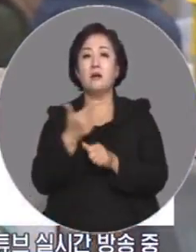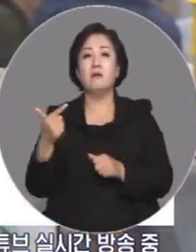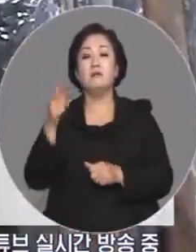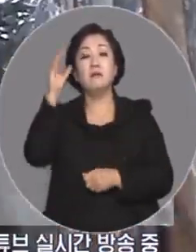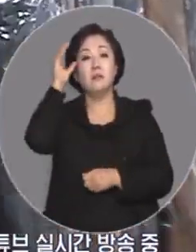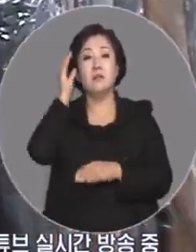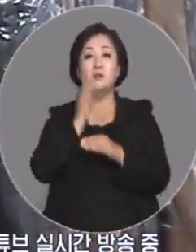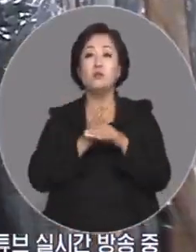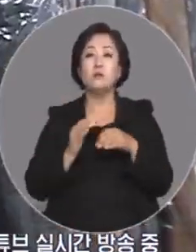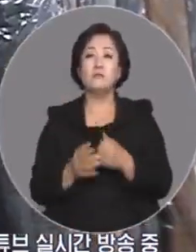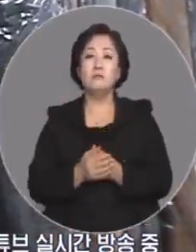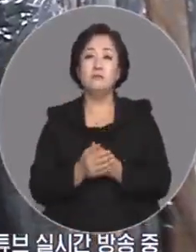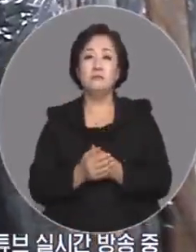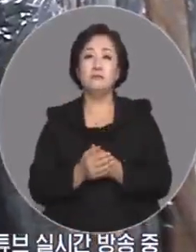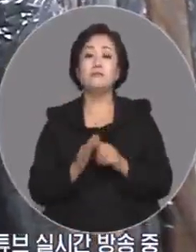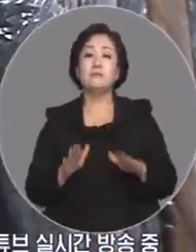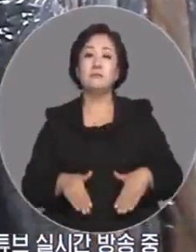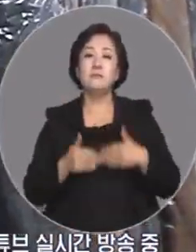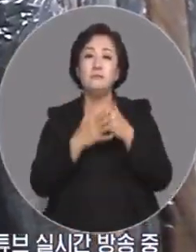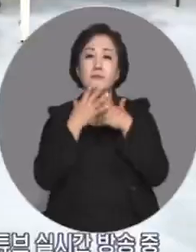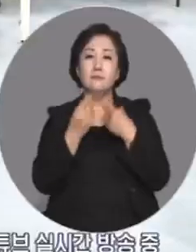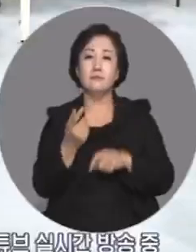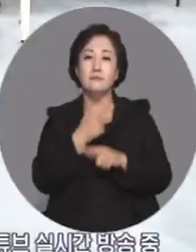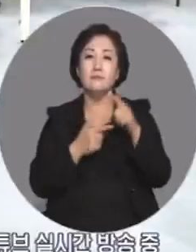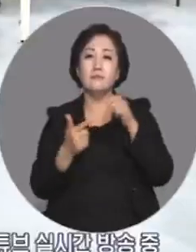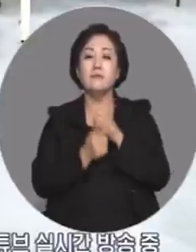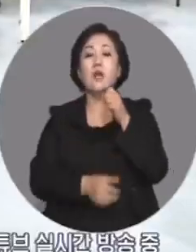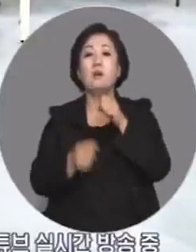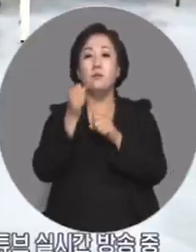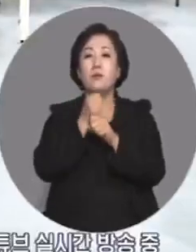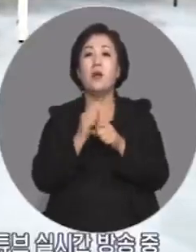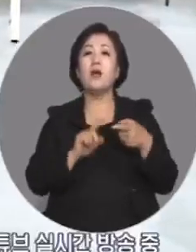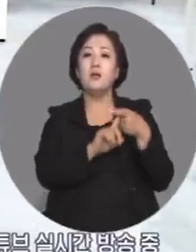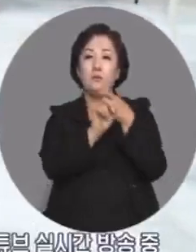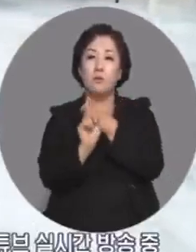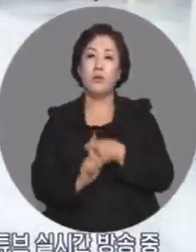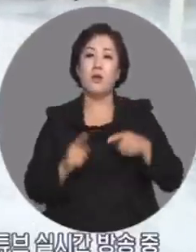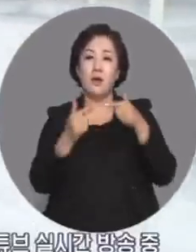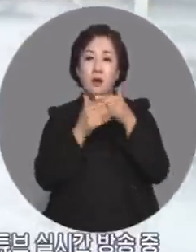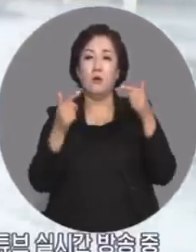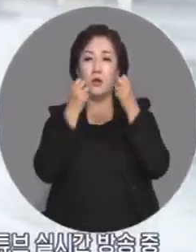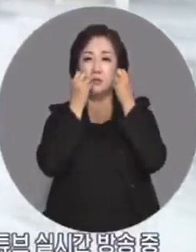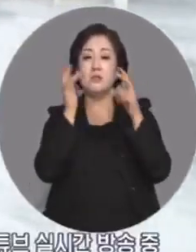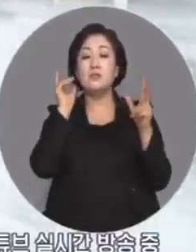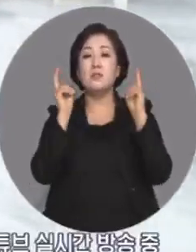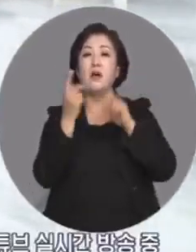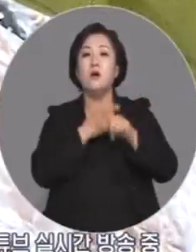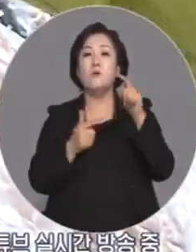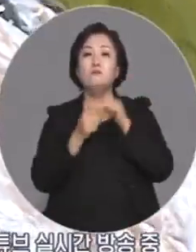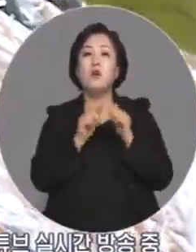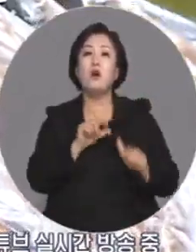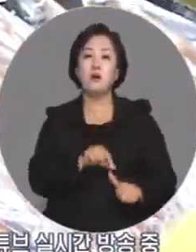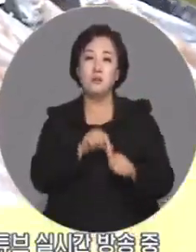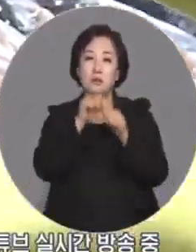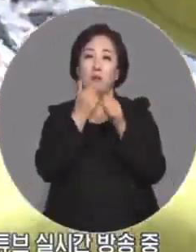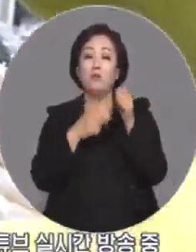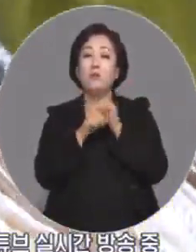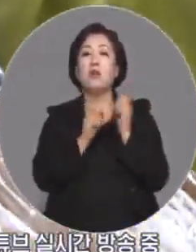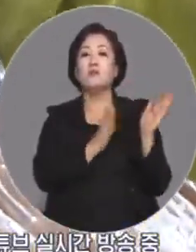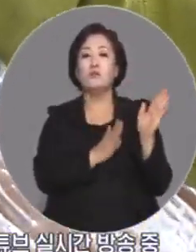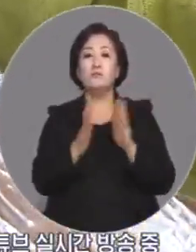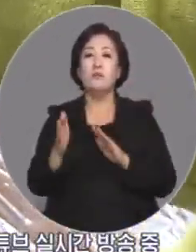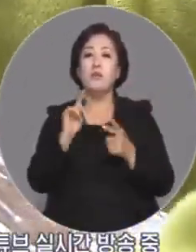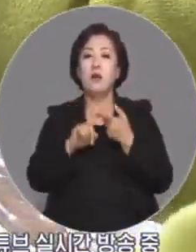기대됩니다. 남구는 안정적인 창업 인프라 조성과 더불어 신생기업이 사업을 이어갈 수 있도록 지속적인